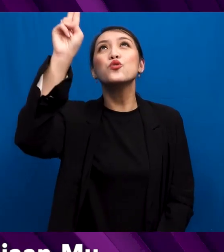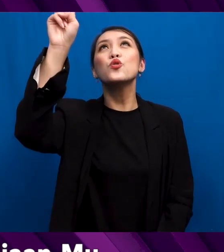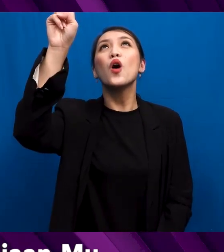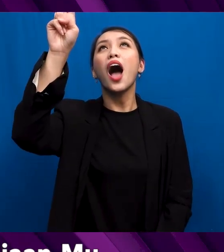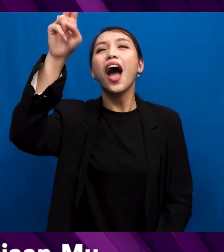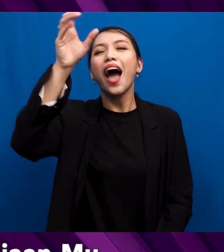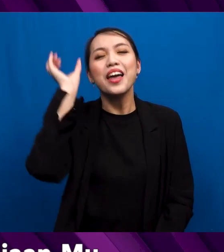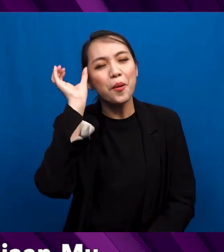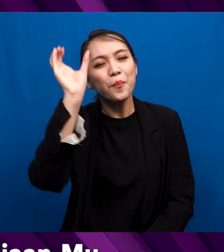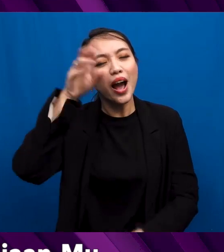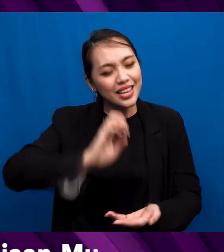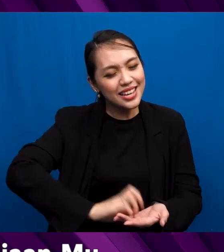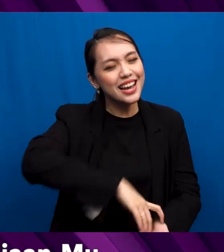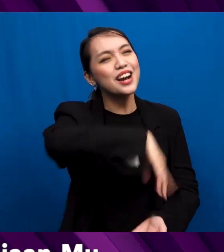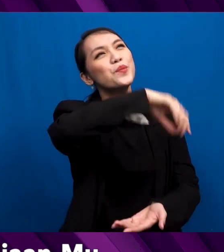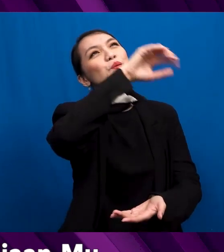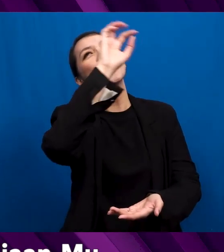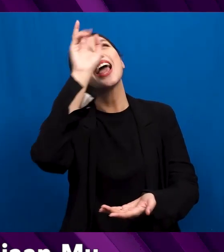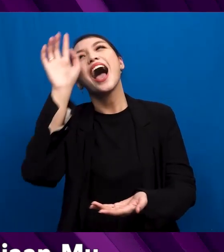Pakailah Tuhan bagi